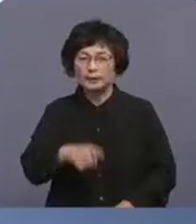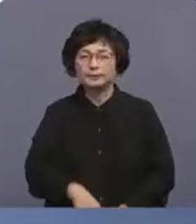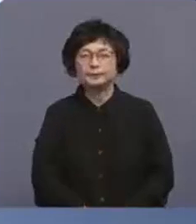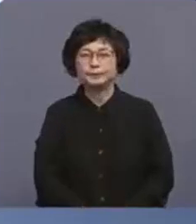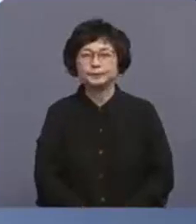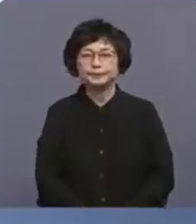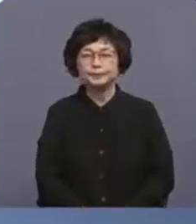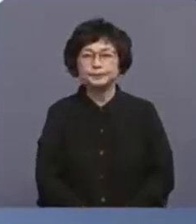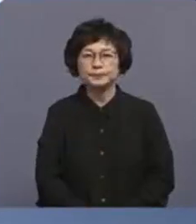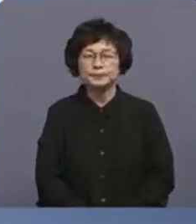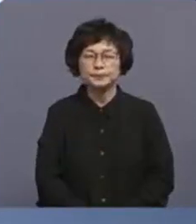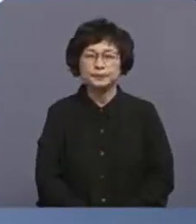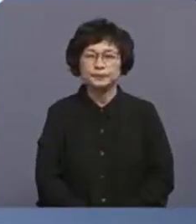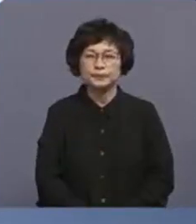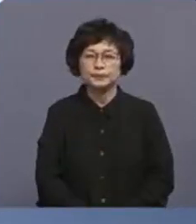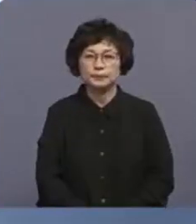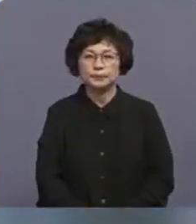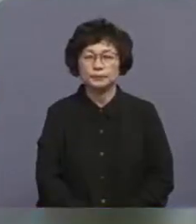김옥준